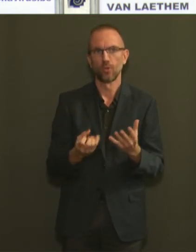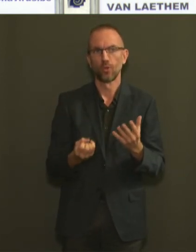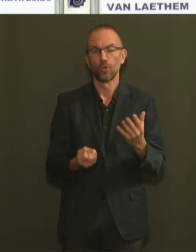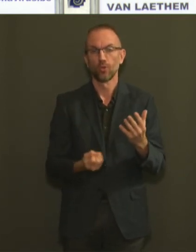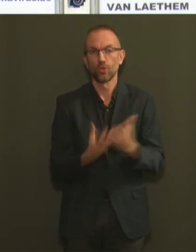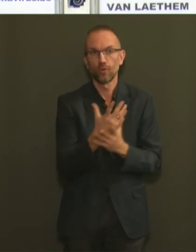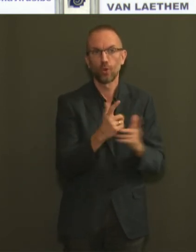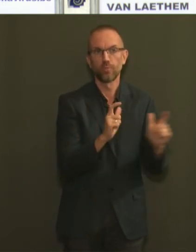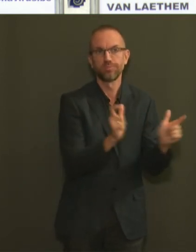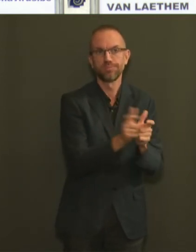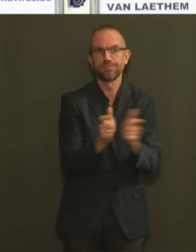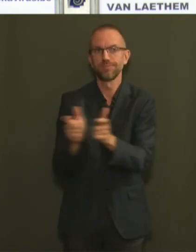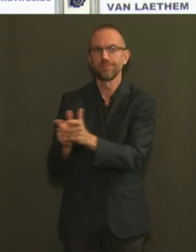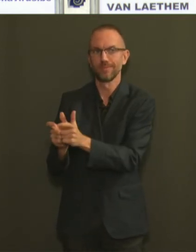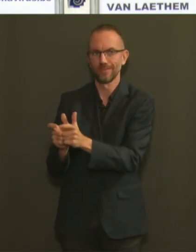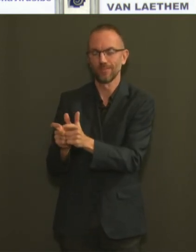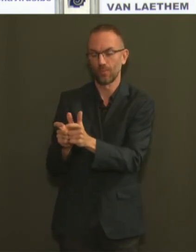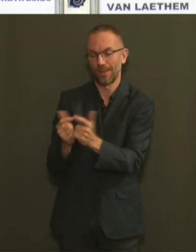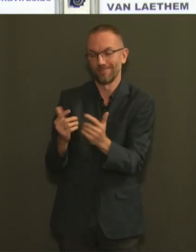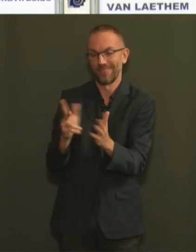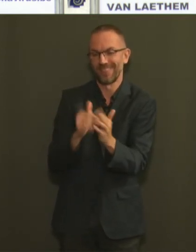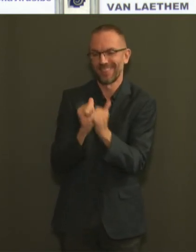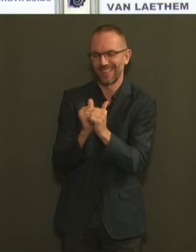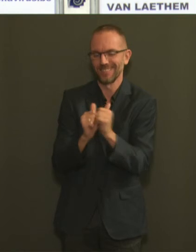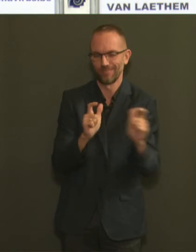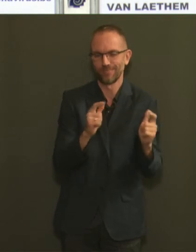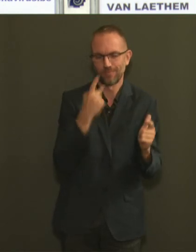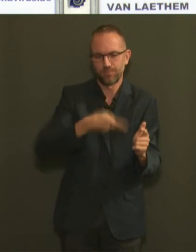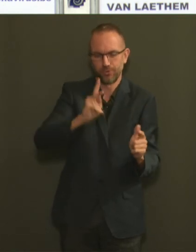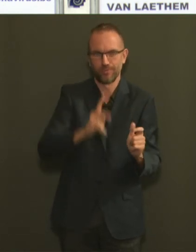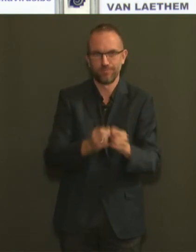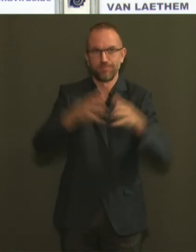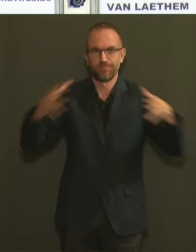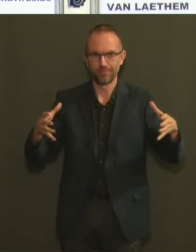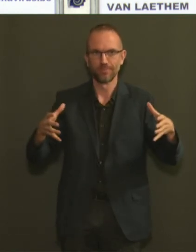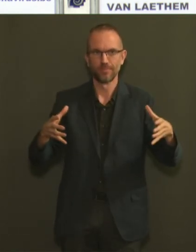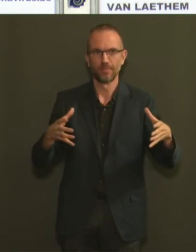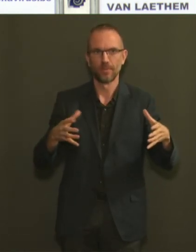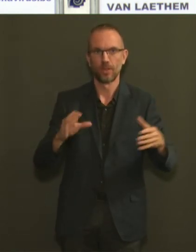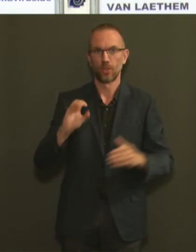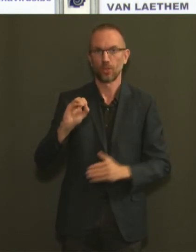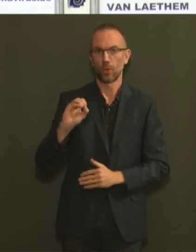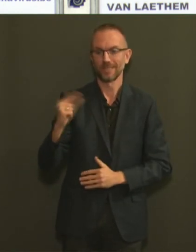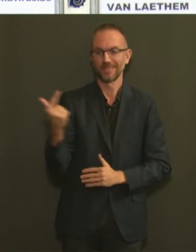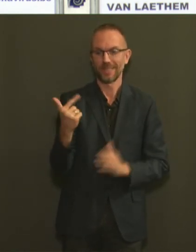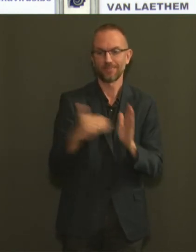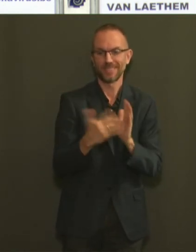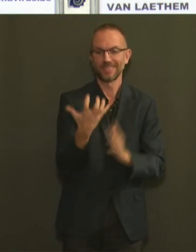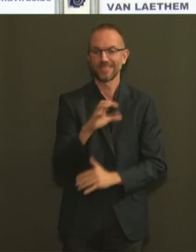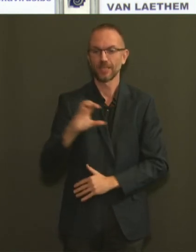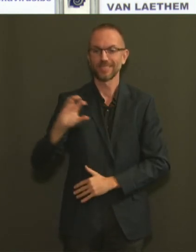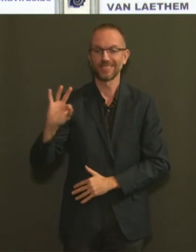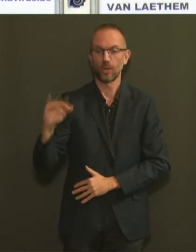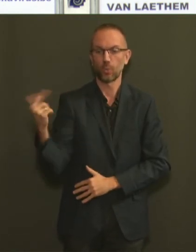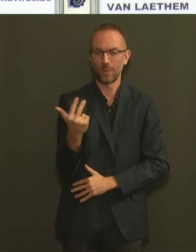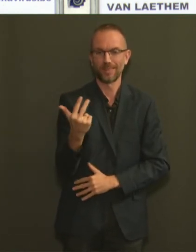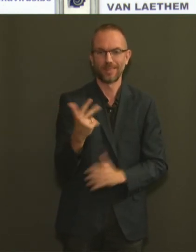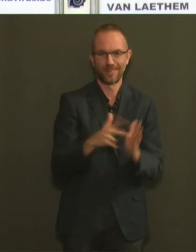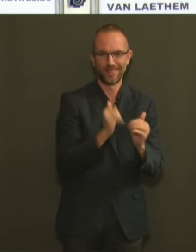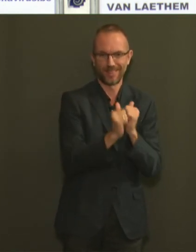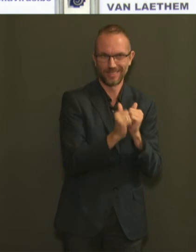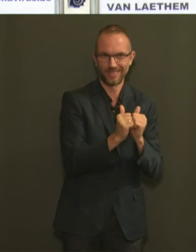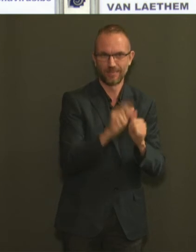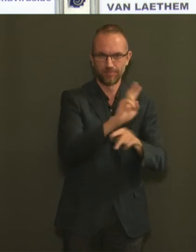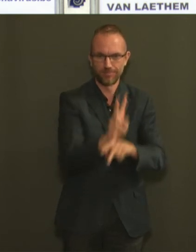teste plus puisque on a atteint ainsi 37 1558 est par jour soit un bon